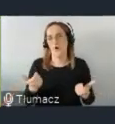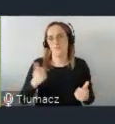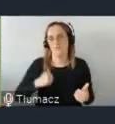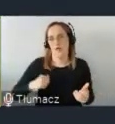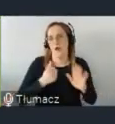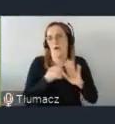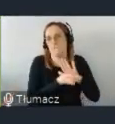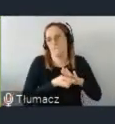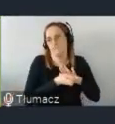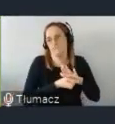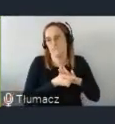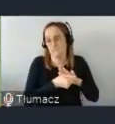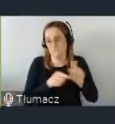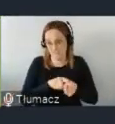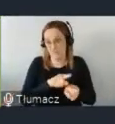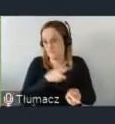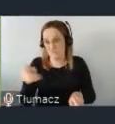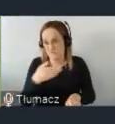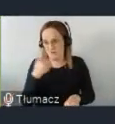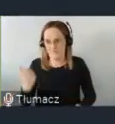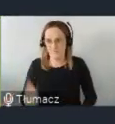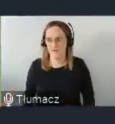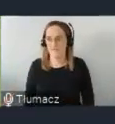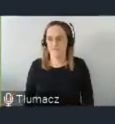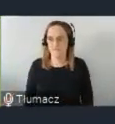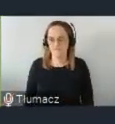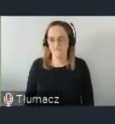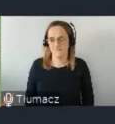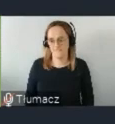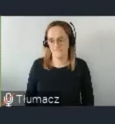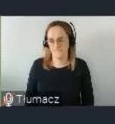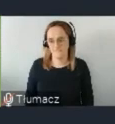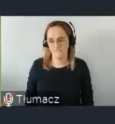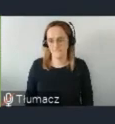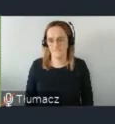załadowanie ekranu. U was też nie ma, prawda? Nie ma.